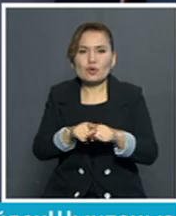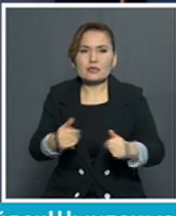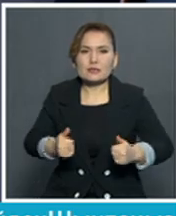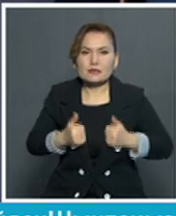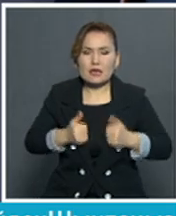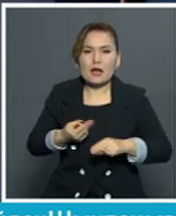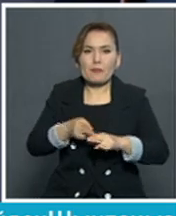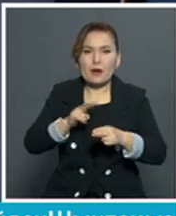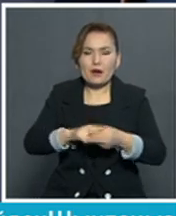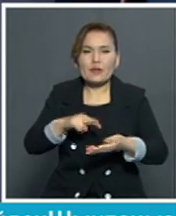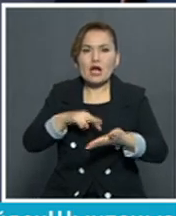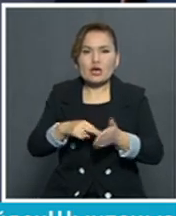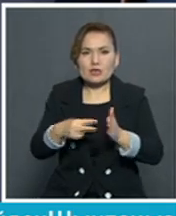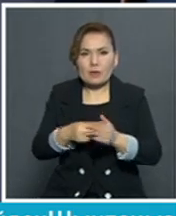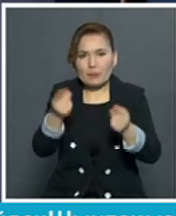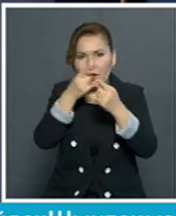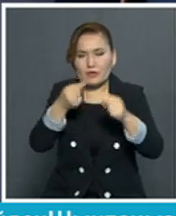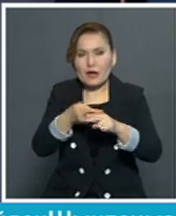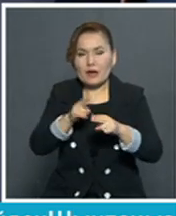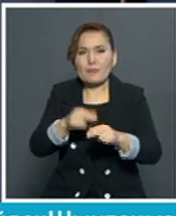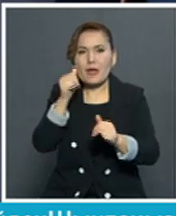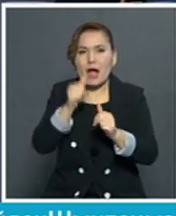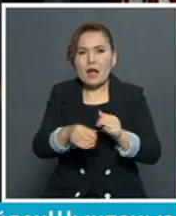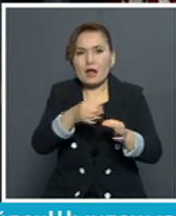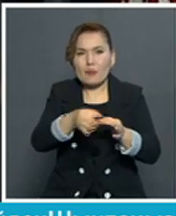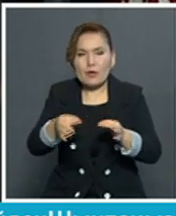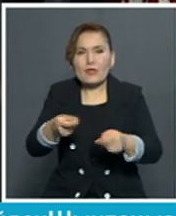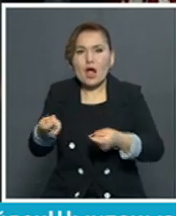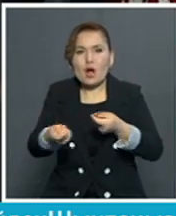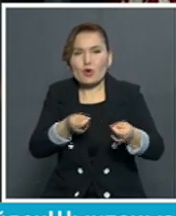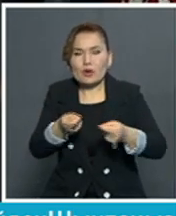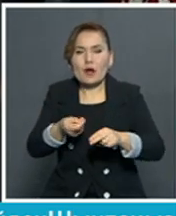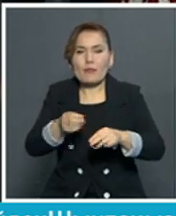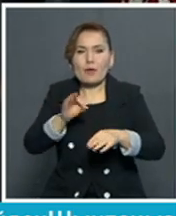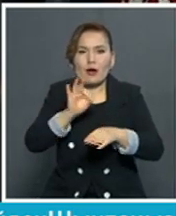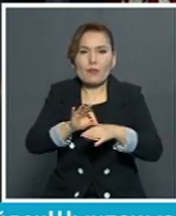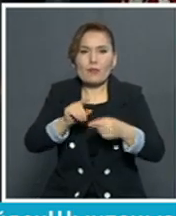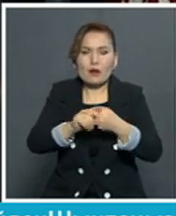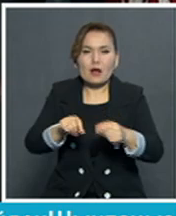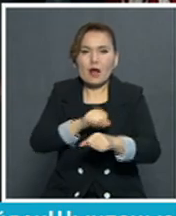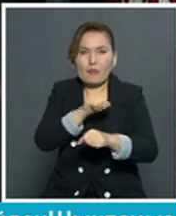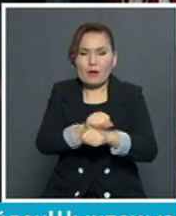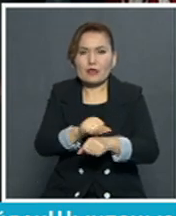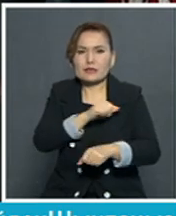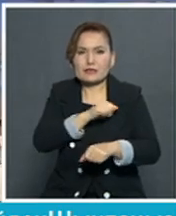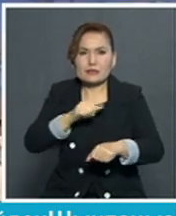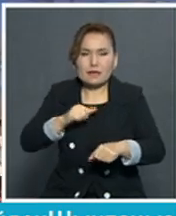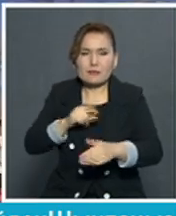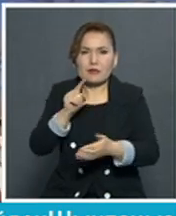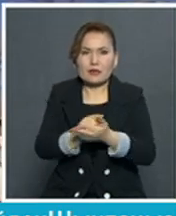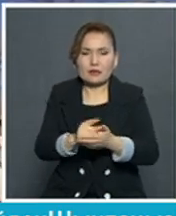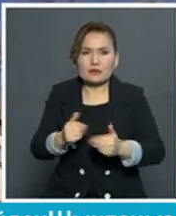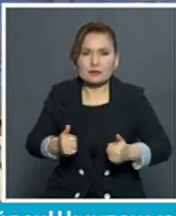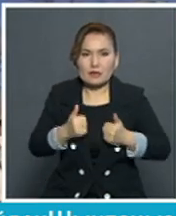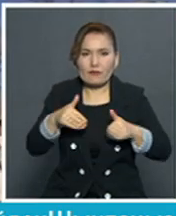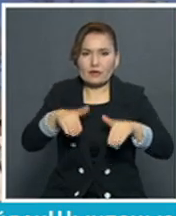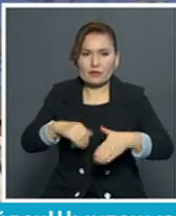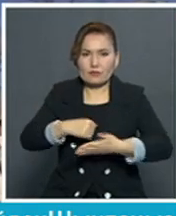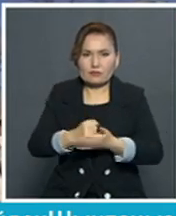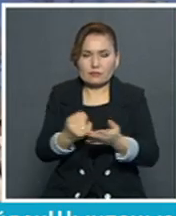жөніндегі жоспарын жариялады. Оған сәйкес әр штаттың губернаторы карантиннен шығу туралы шешімді өздері қабылдайды.